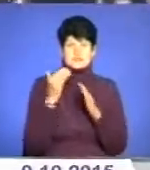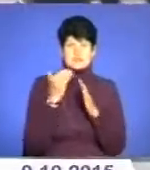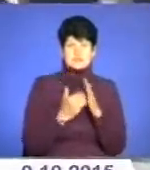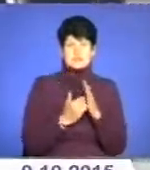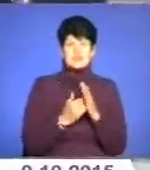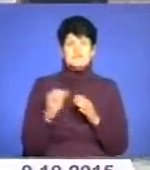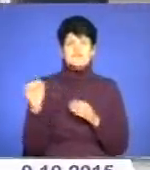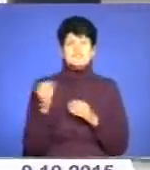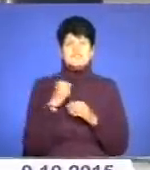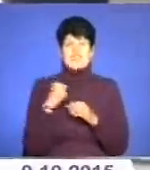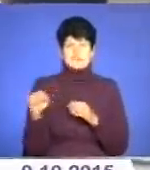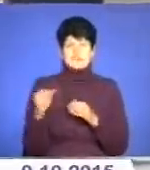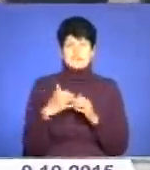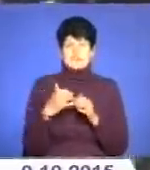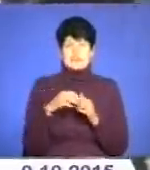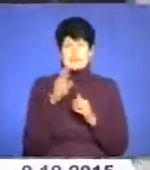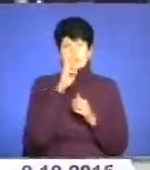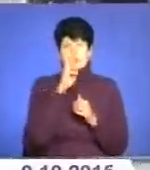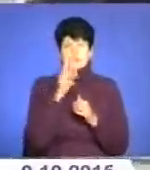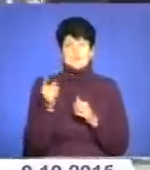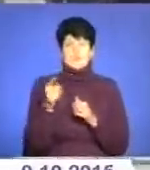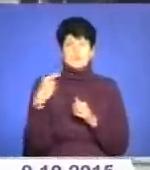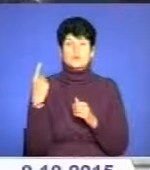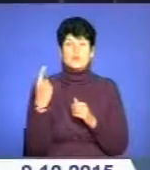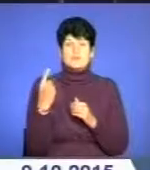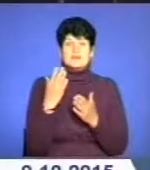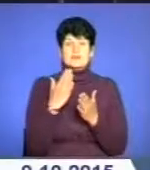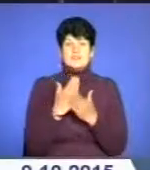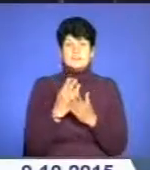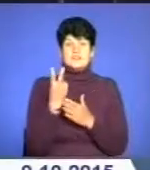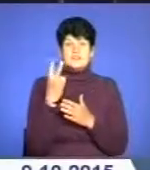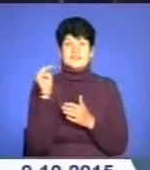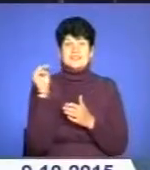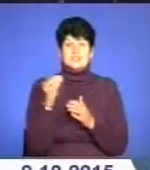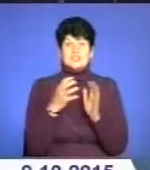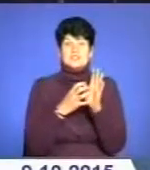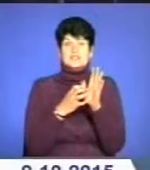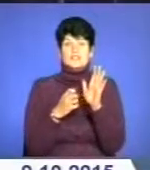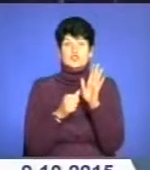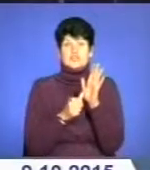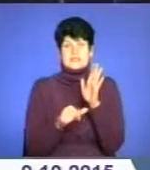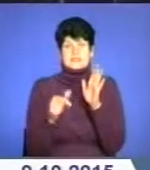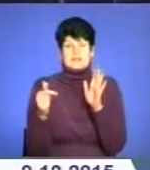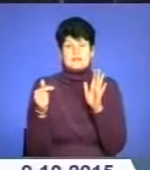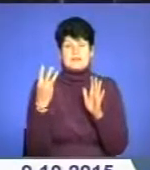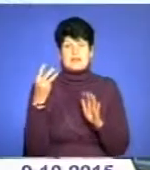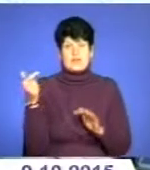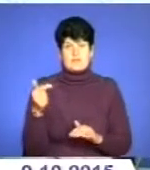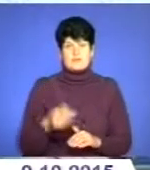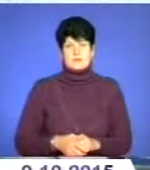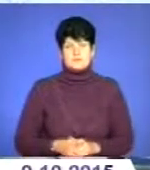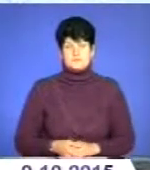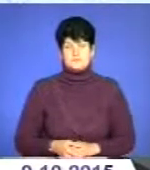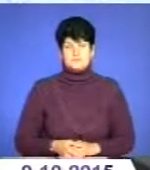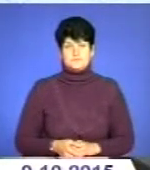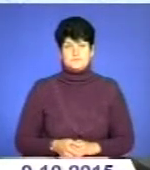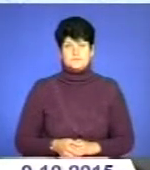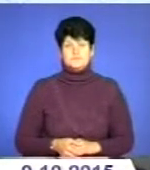у серпні середня заробітна плата в Тернопільській області становила 2963 гривні.